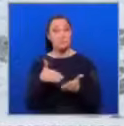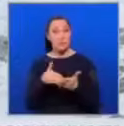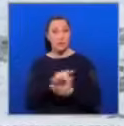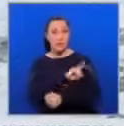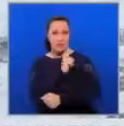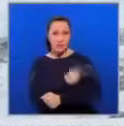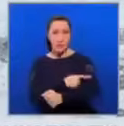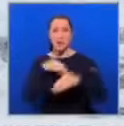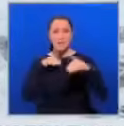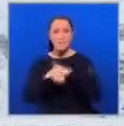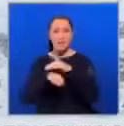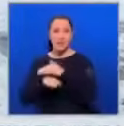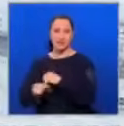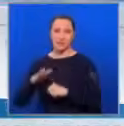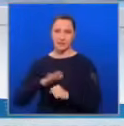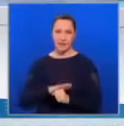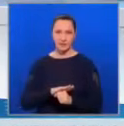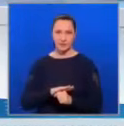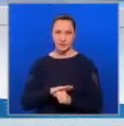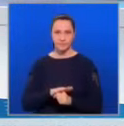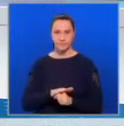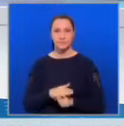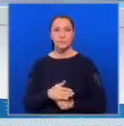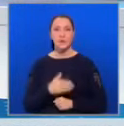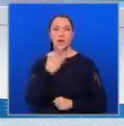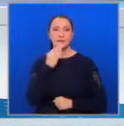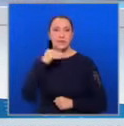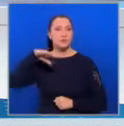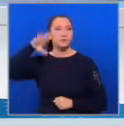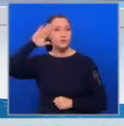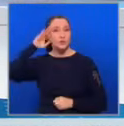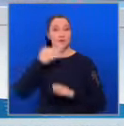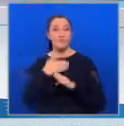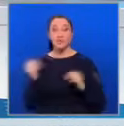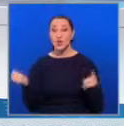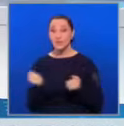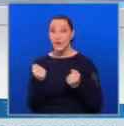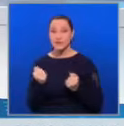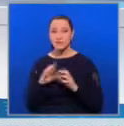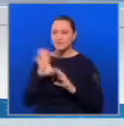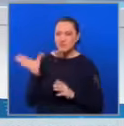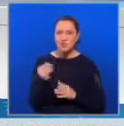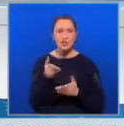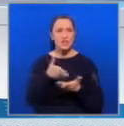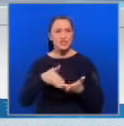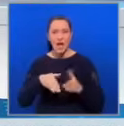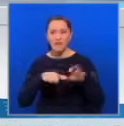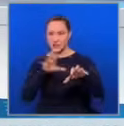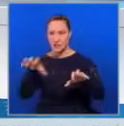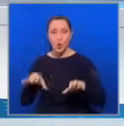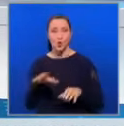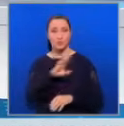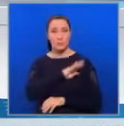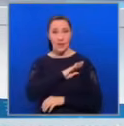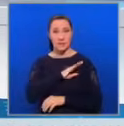засиления мигрантски натиск израелските войници вече действат във всички части на ивицата газа